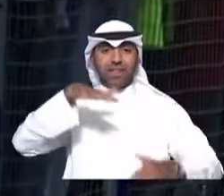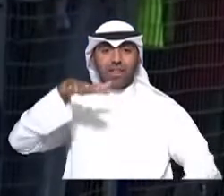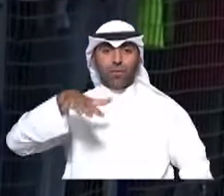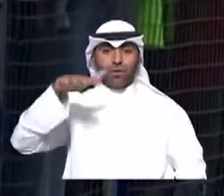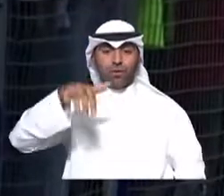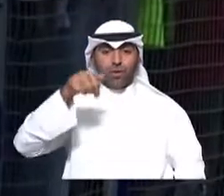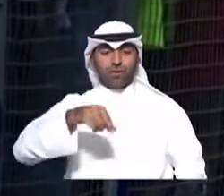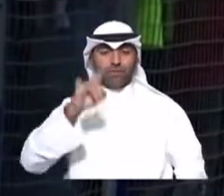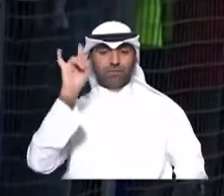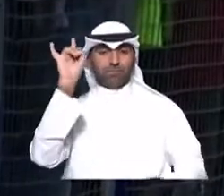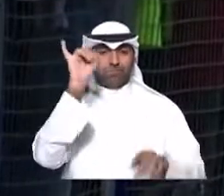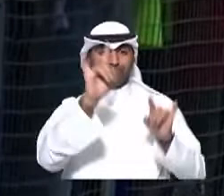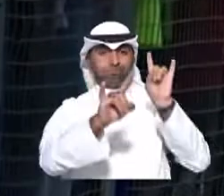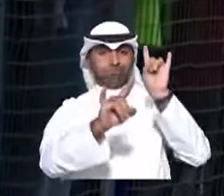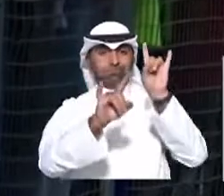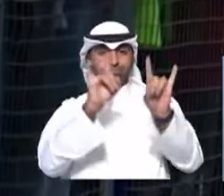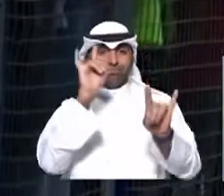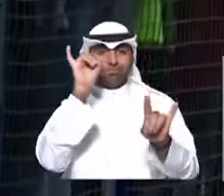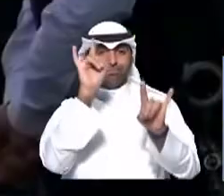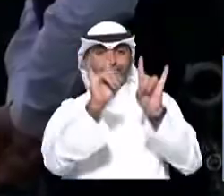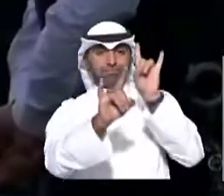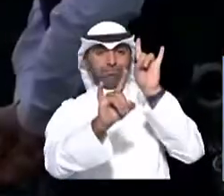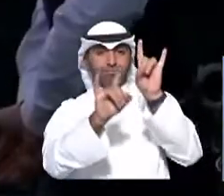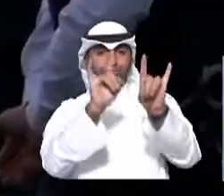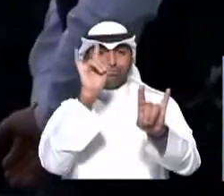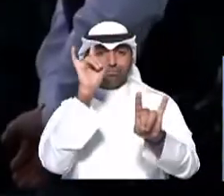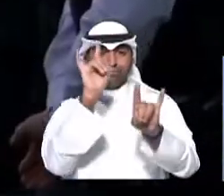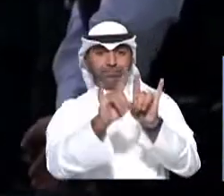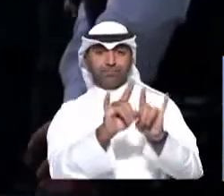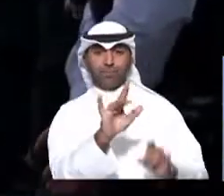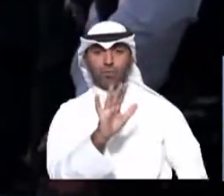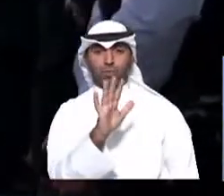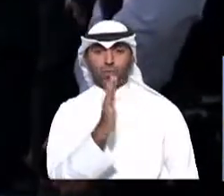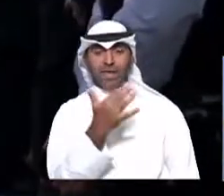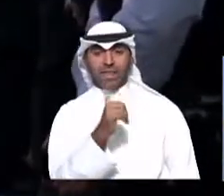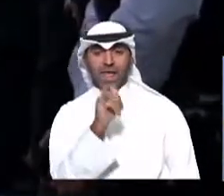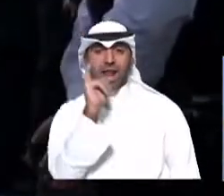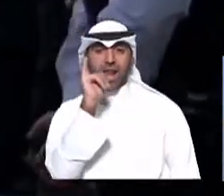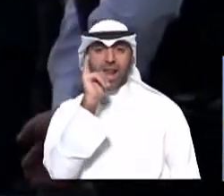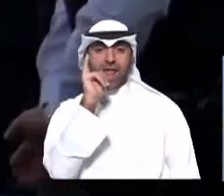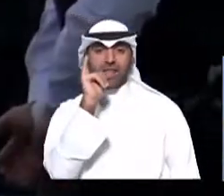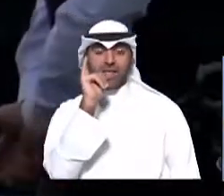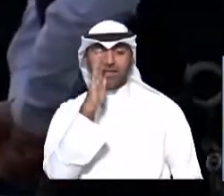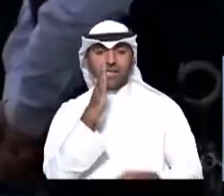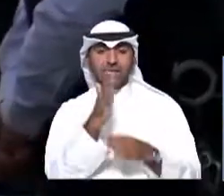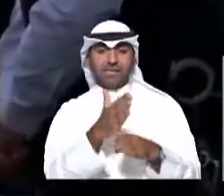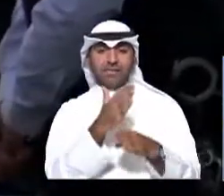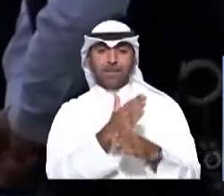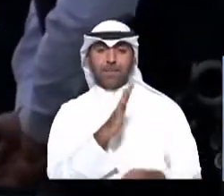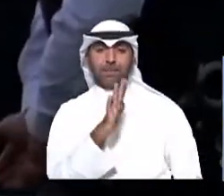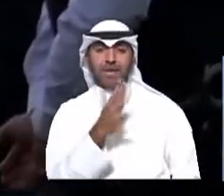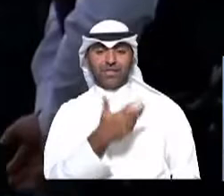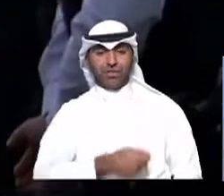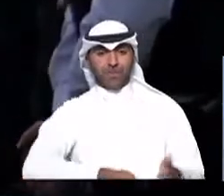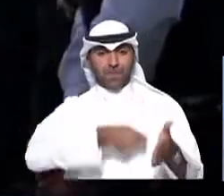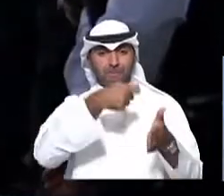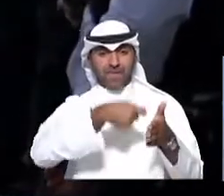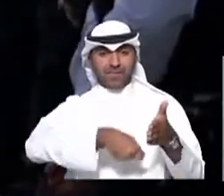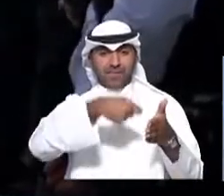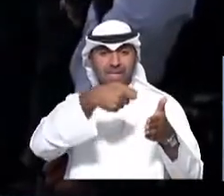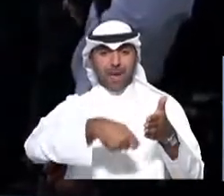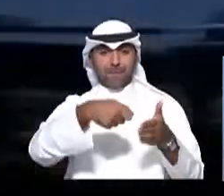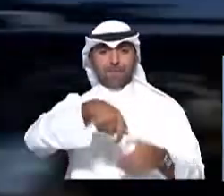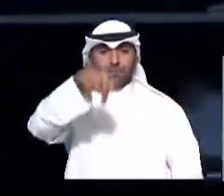الثانية يوم غد الاثنين. ووصل إلى المملكة المتحدة الرئيس الأمريكي جو بايدن والإمبراطور الياباني